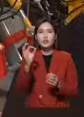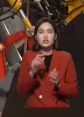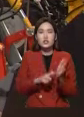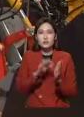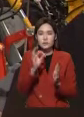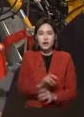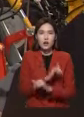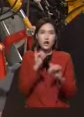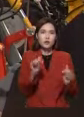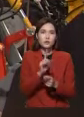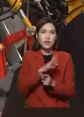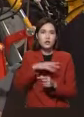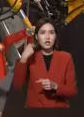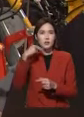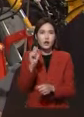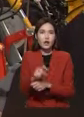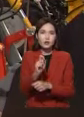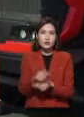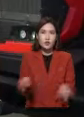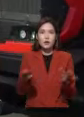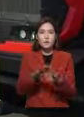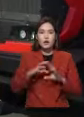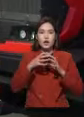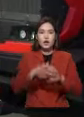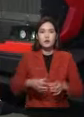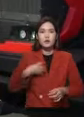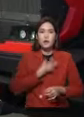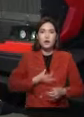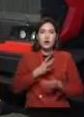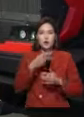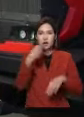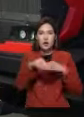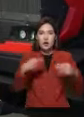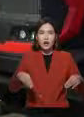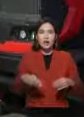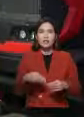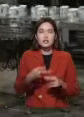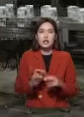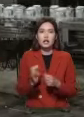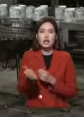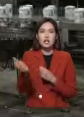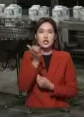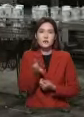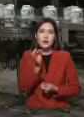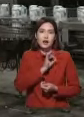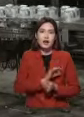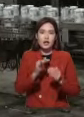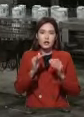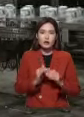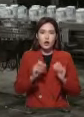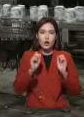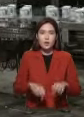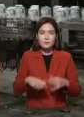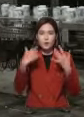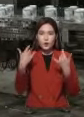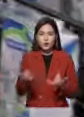Бұл президент тапсырмасы. Осы арқылы әлеуметтік маңызы бар азық-түлік тауарларының импортқа тәуелділігін төмендетуге болады. 115